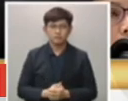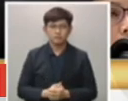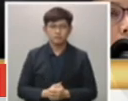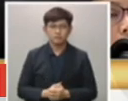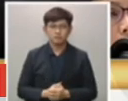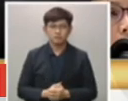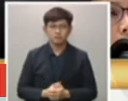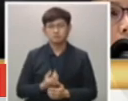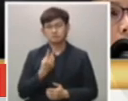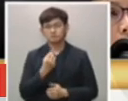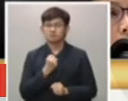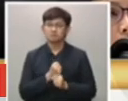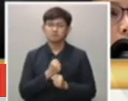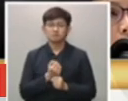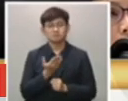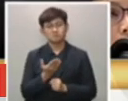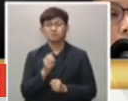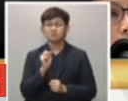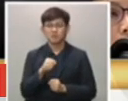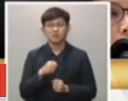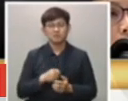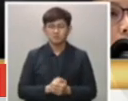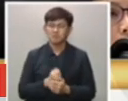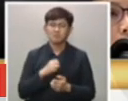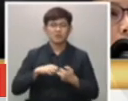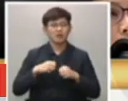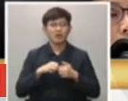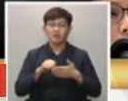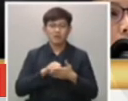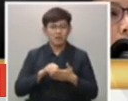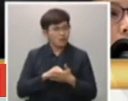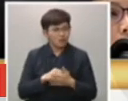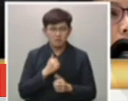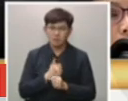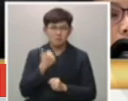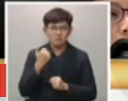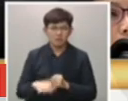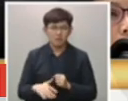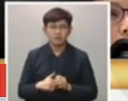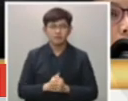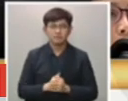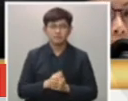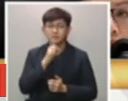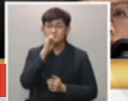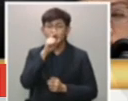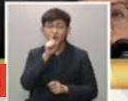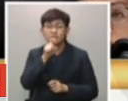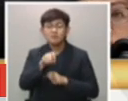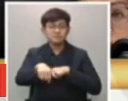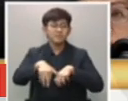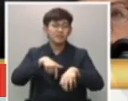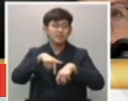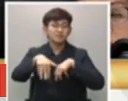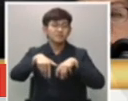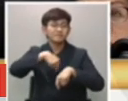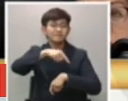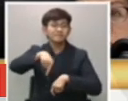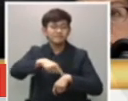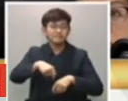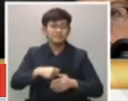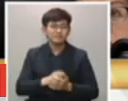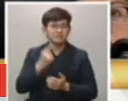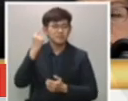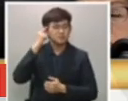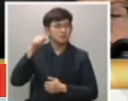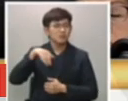ได้พิสูจน์ตัวเองแล้วครับว่าไม่สามารถที่จะแก้ไขปัญหาเศรษฐกิจเหล่านี้ได้ลองไปถามประชาชนทุกภาคส่วนครับผมว่าเสียงเกือบ